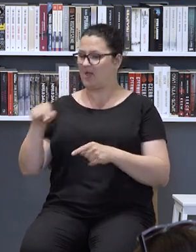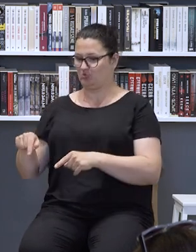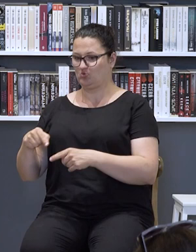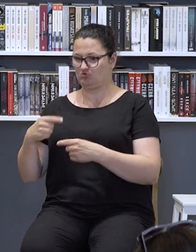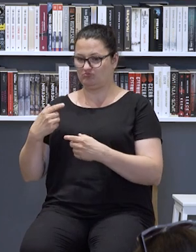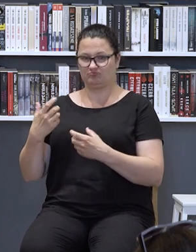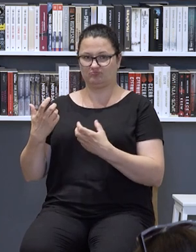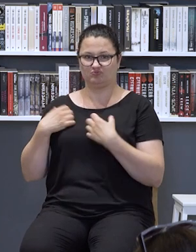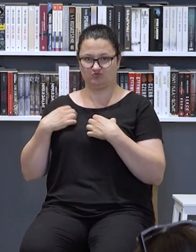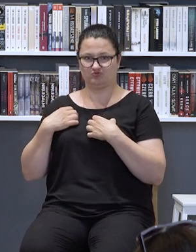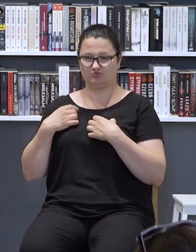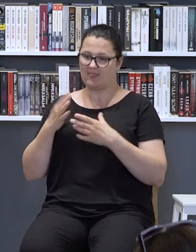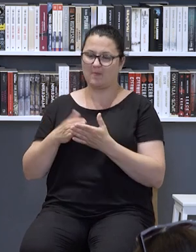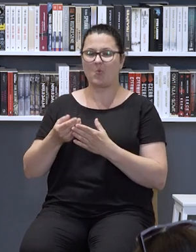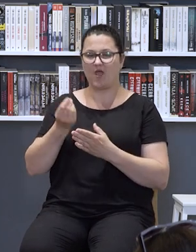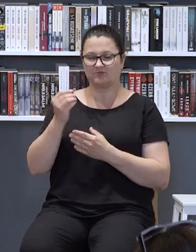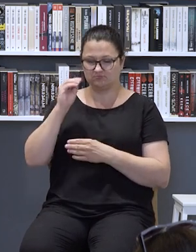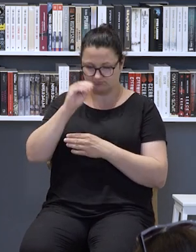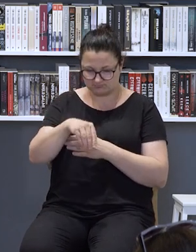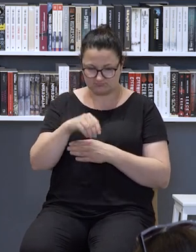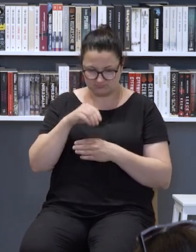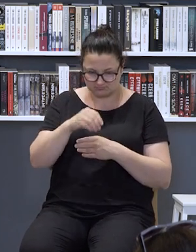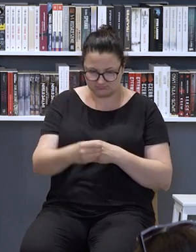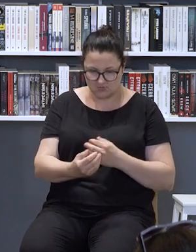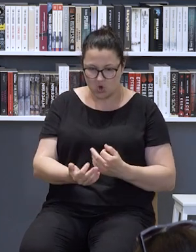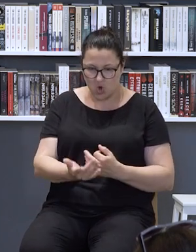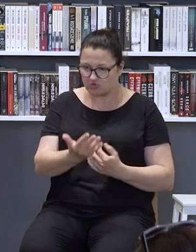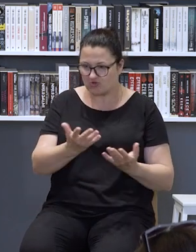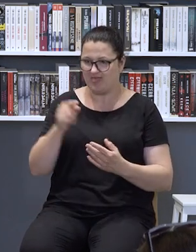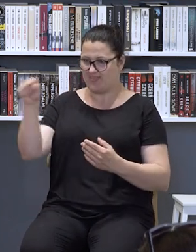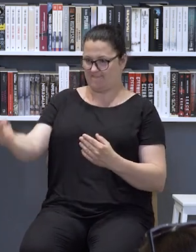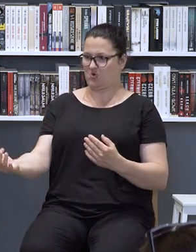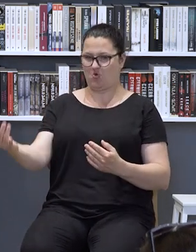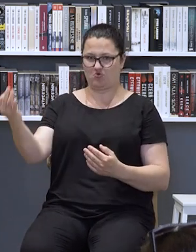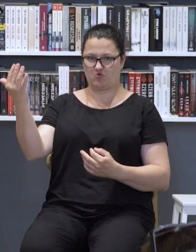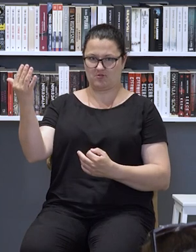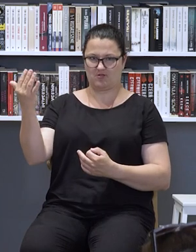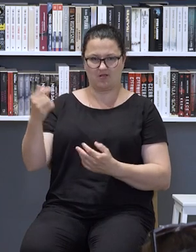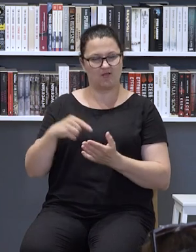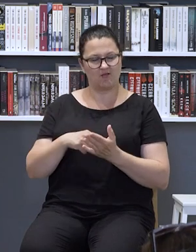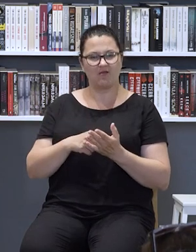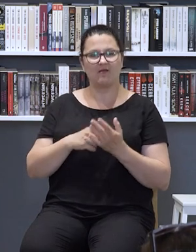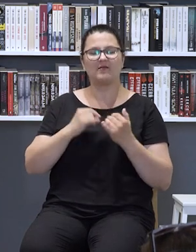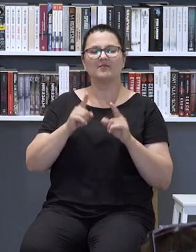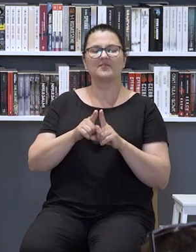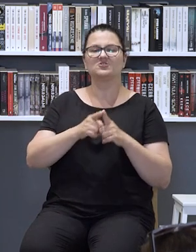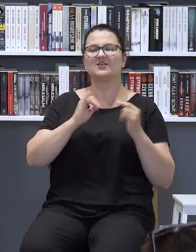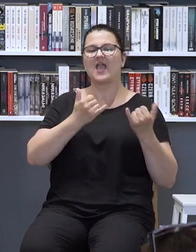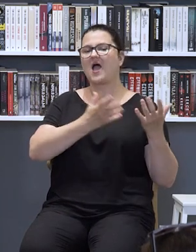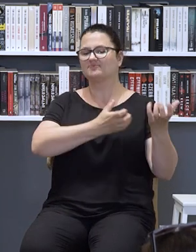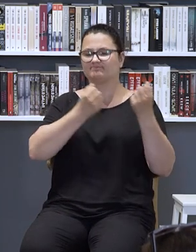siejemy ziarno, a tutaj zbieramy plon. I w jaki sposób trafiła do Polski,